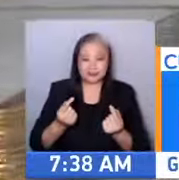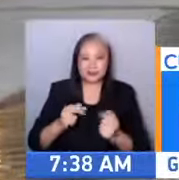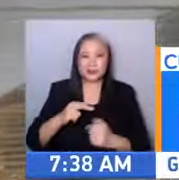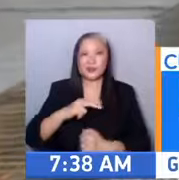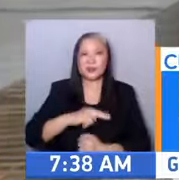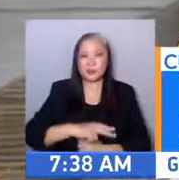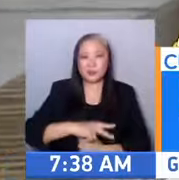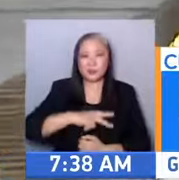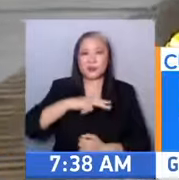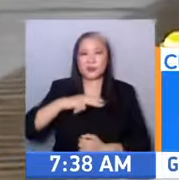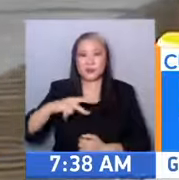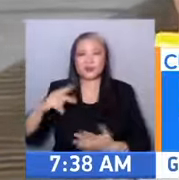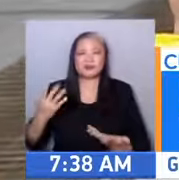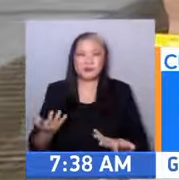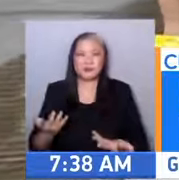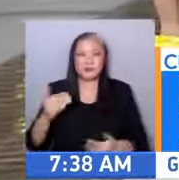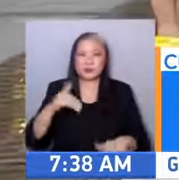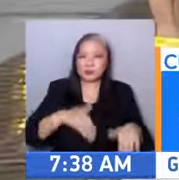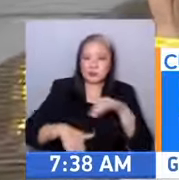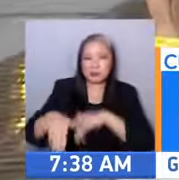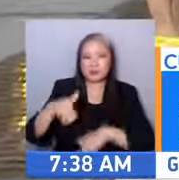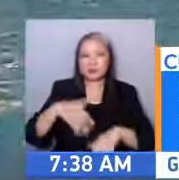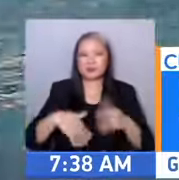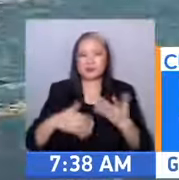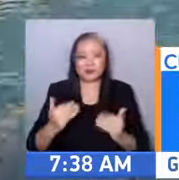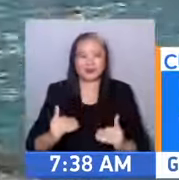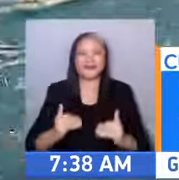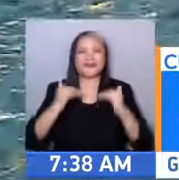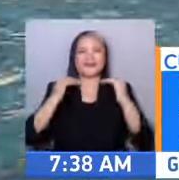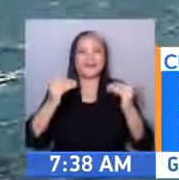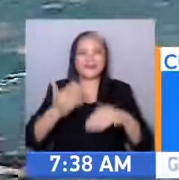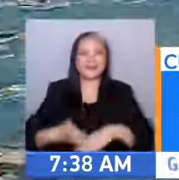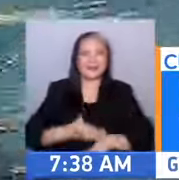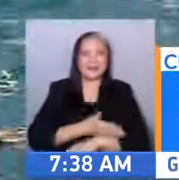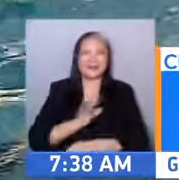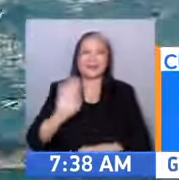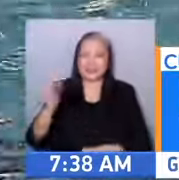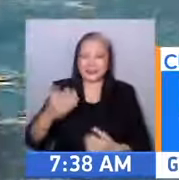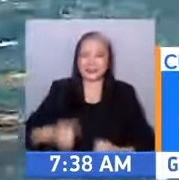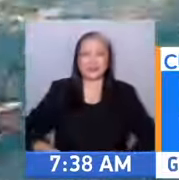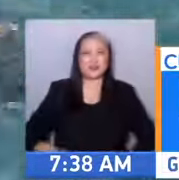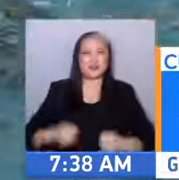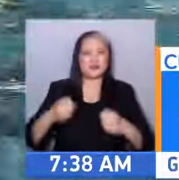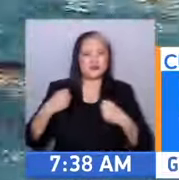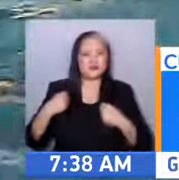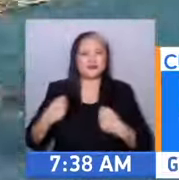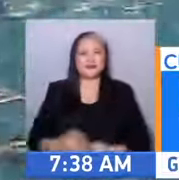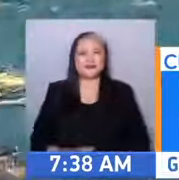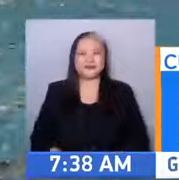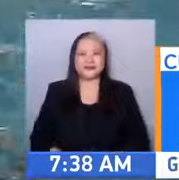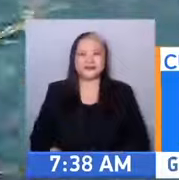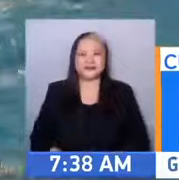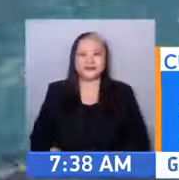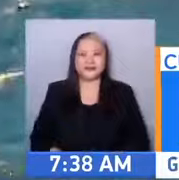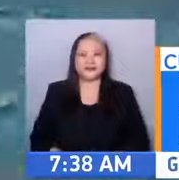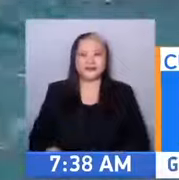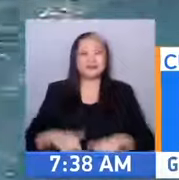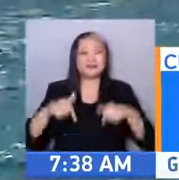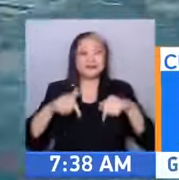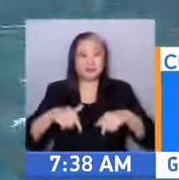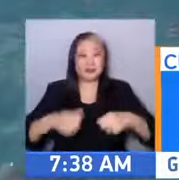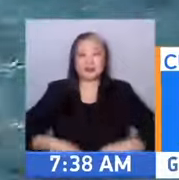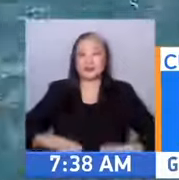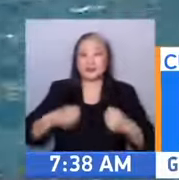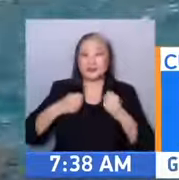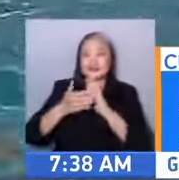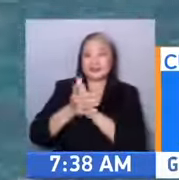Paddle, everything, ito yung level na yun. Okay, parang survival na to. Survival, kailangan. Actually this is survival already. Oh, survival na din to. Pagkatapos, they